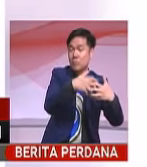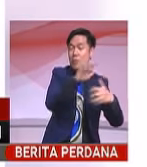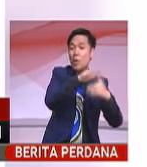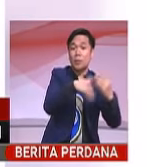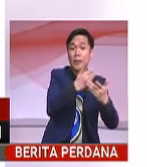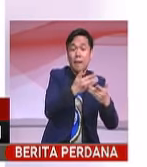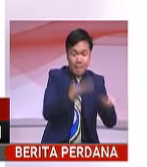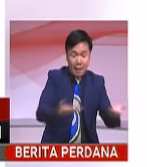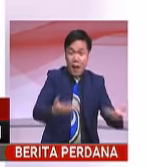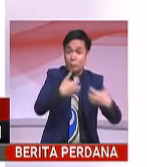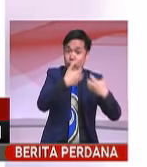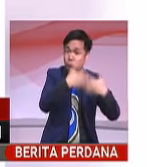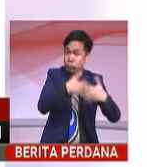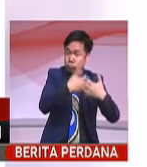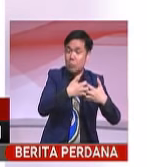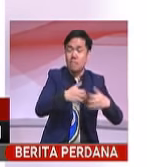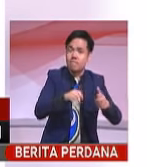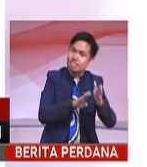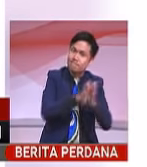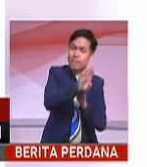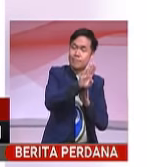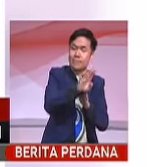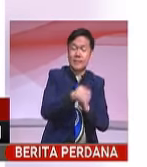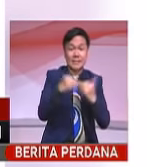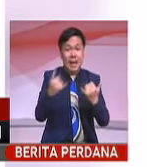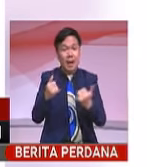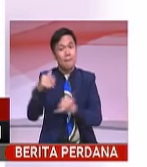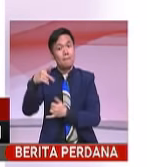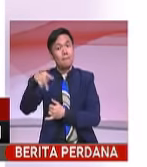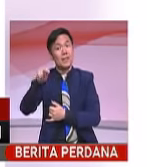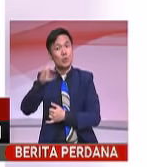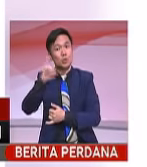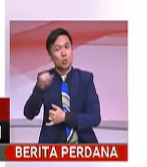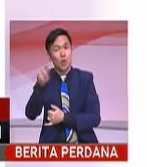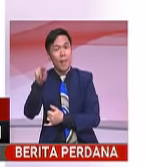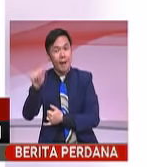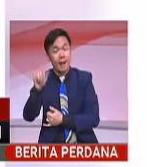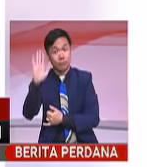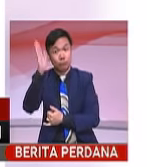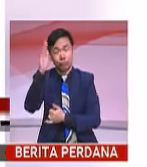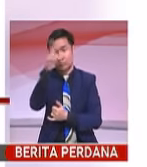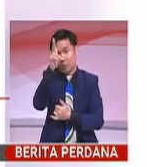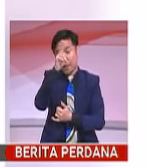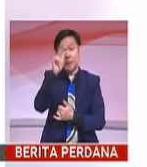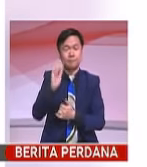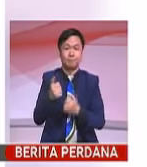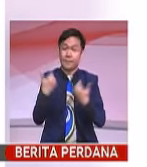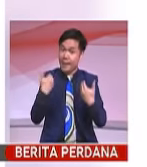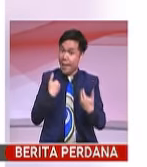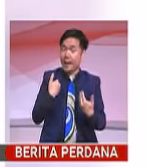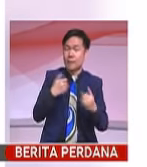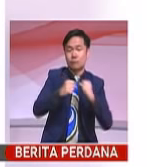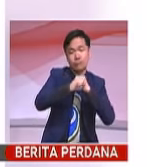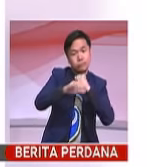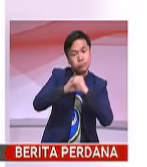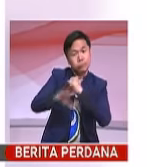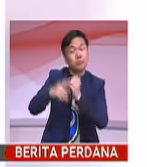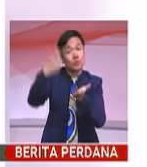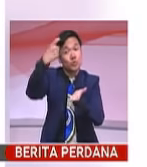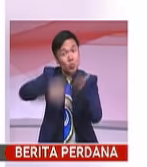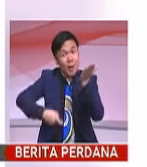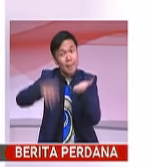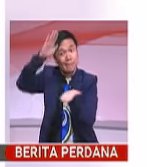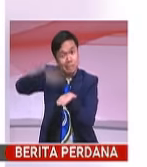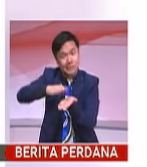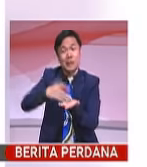Malaysia. Di bawah Pelan Jana Semula Ekonomi Negara, Penjana, kerajaan telah memperkenalkan beberapa insentif cukai untuk